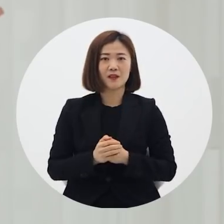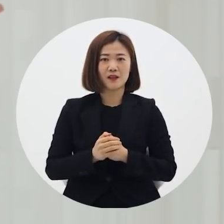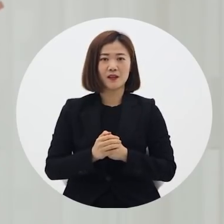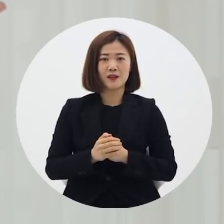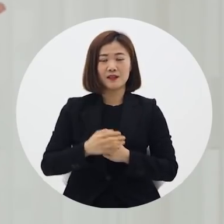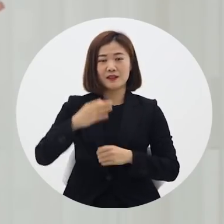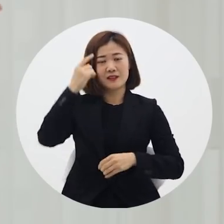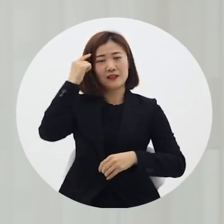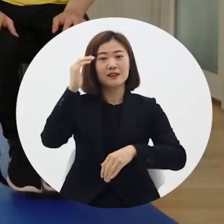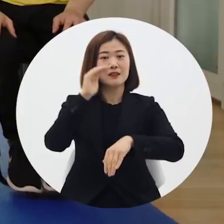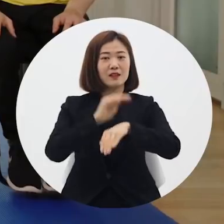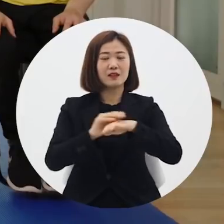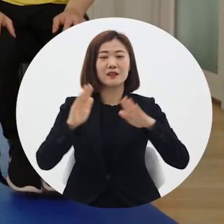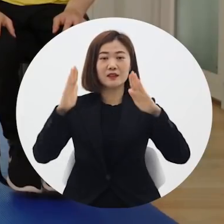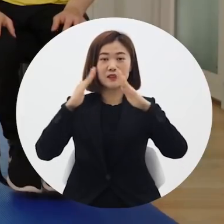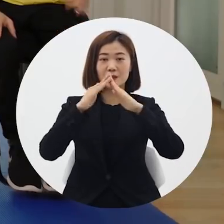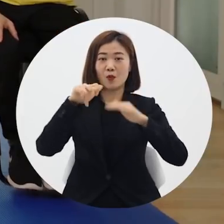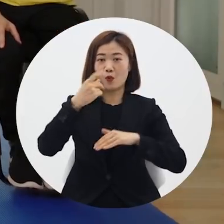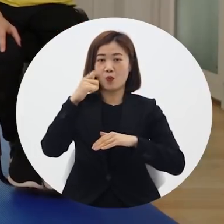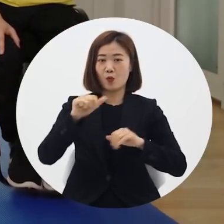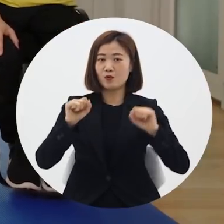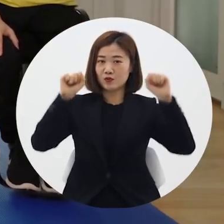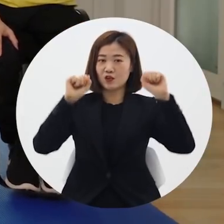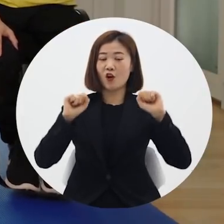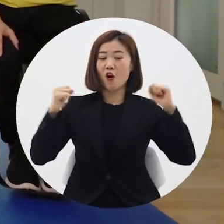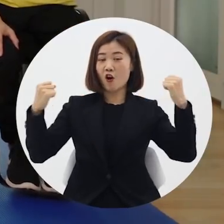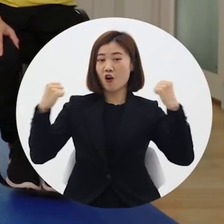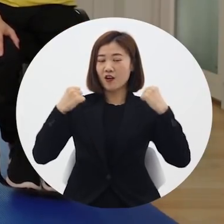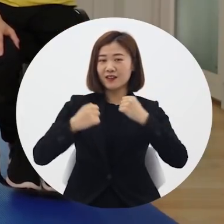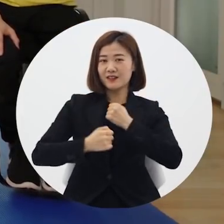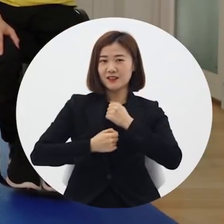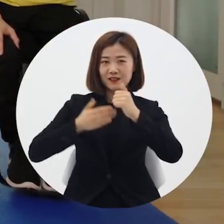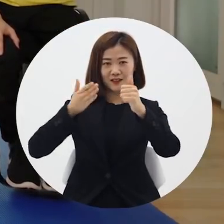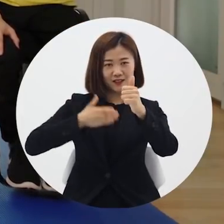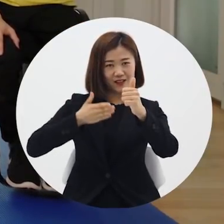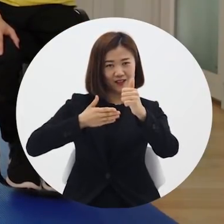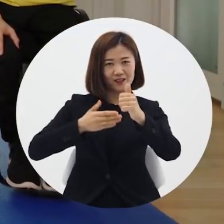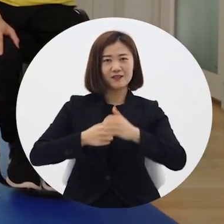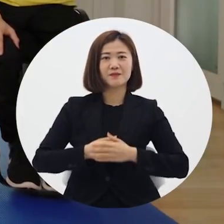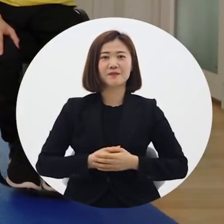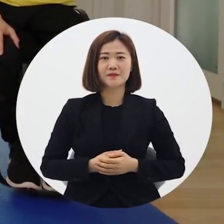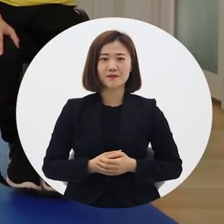슬기로운 직공 운동으로 건강 지키세요! 예!